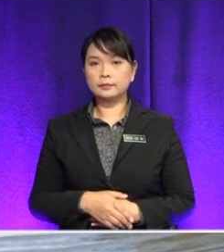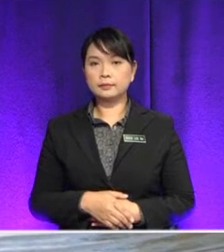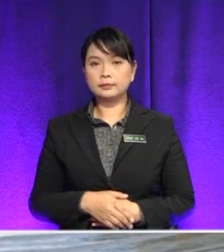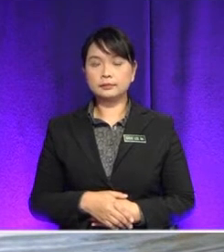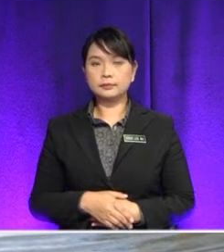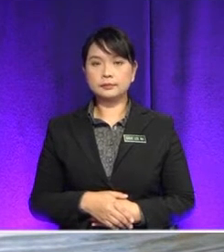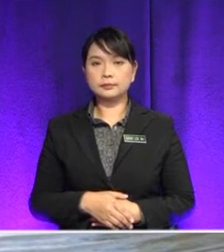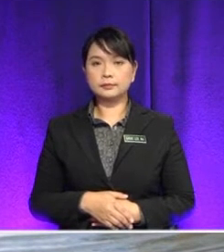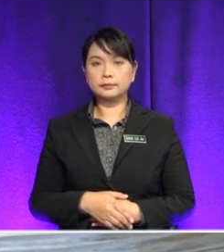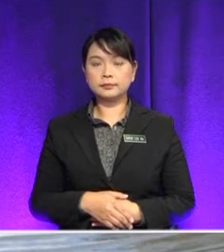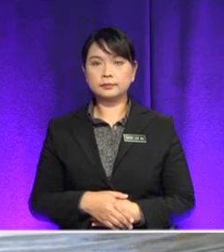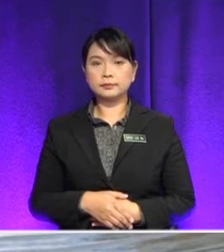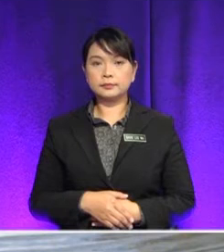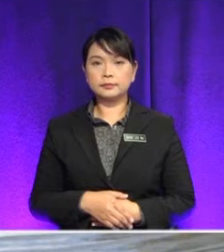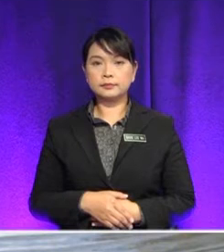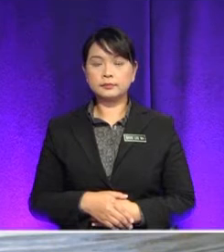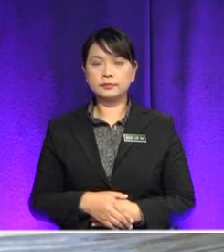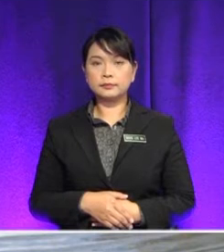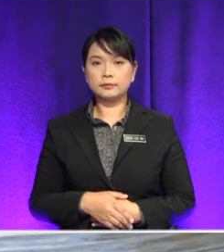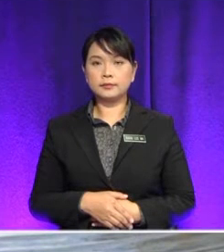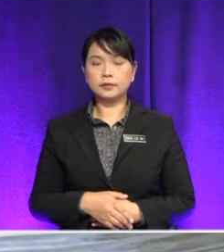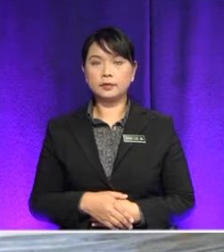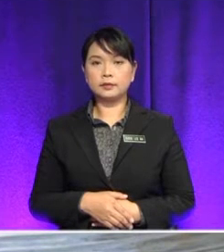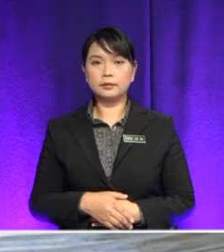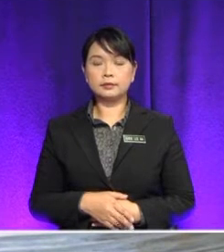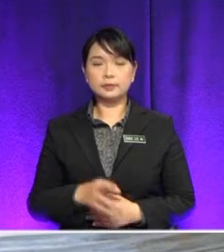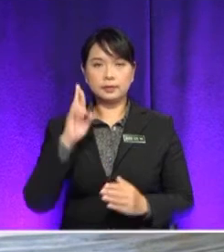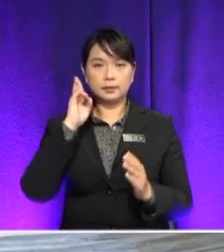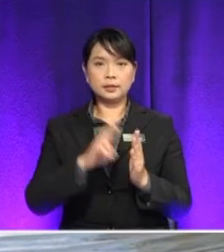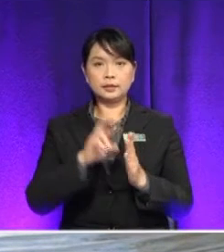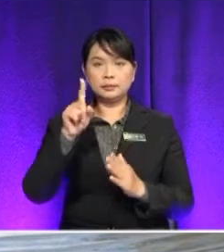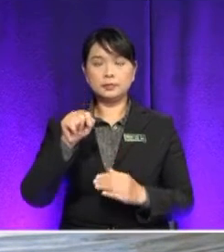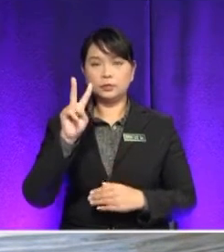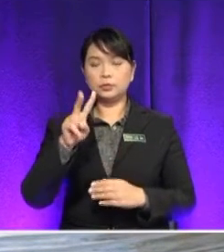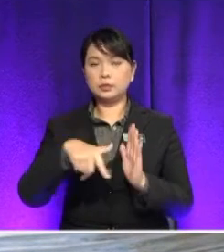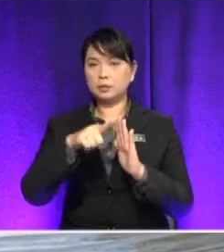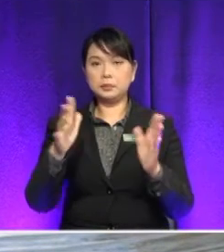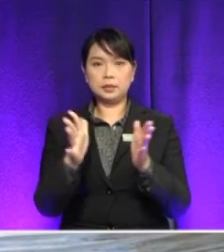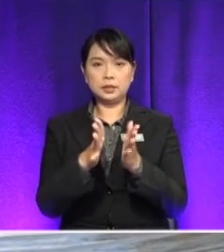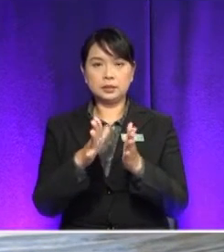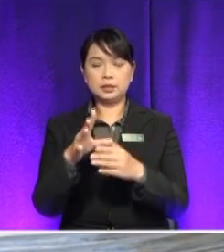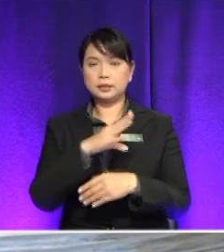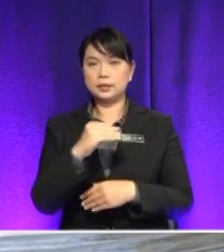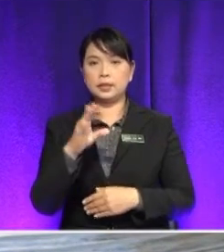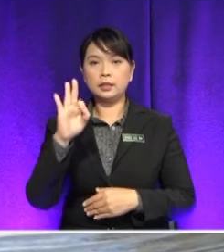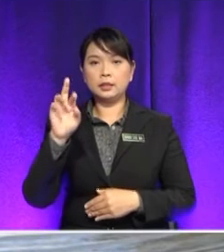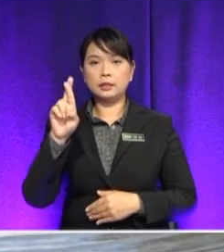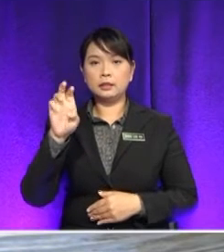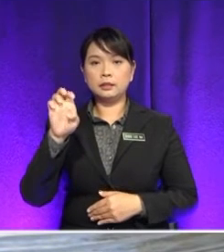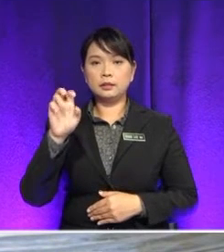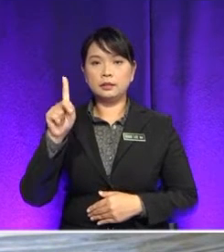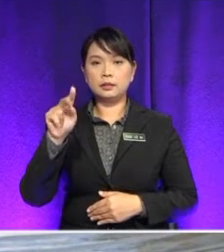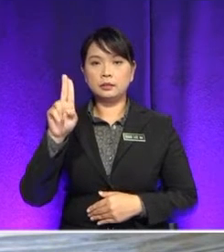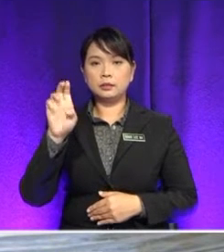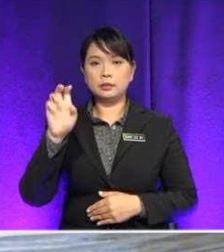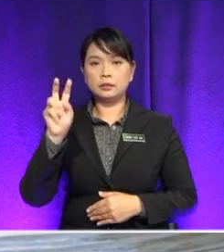tuh satu maka dia lengkapnya ke Jadi dua dan raja satu panduan lebih kecil dan frekuensi-frekuensi di